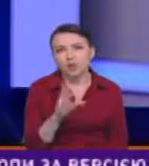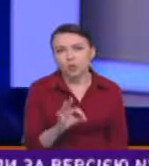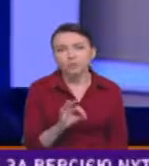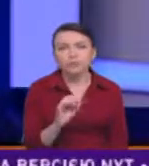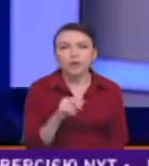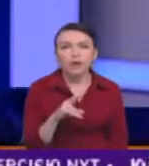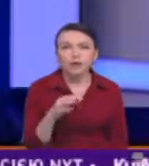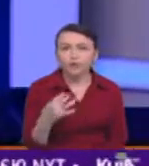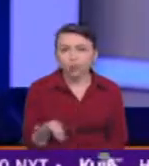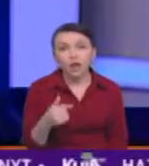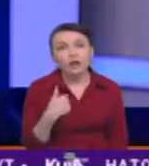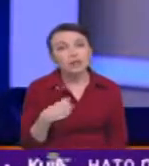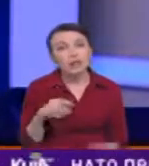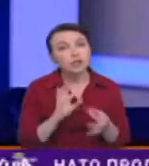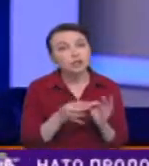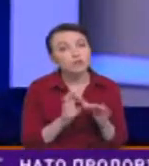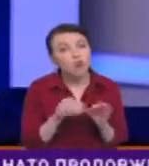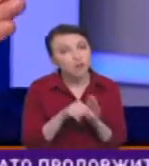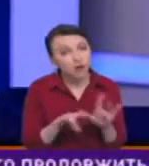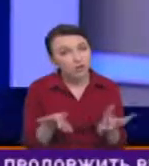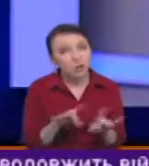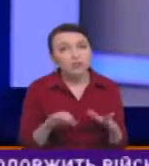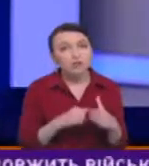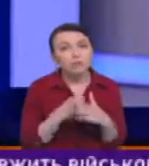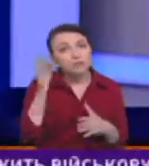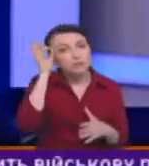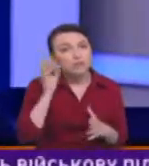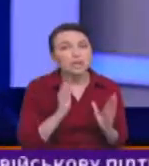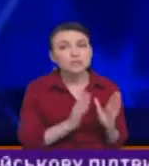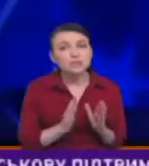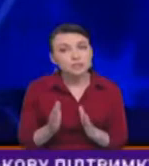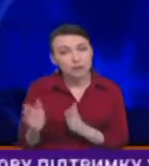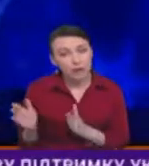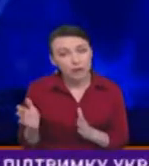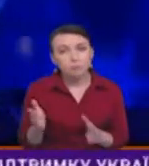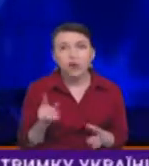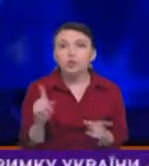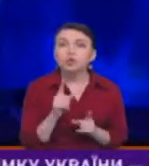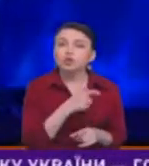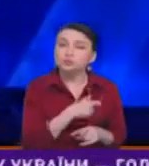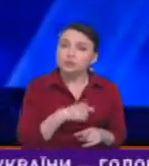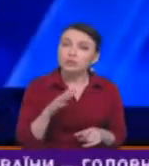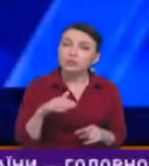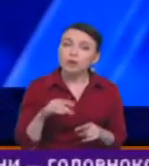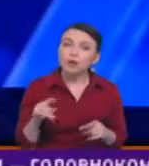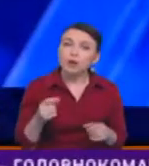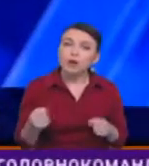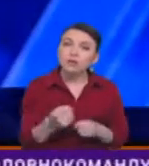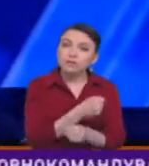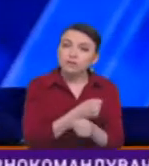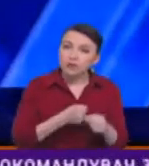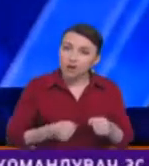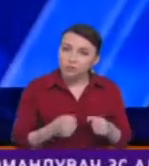Анатолія. Да. Я розшифрував на базі німецької системи. Ось те, що ви сказали, що депутати потім розставляються в списки